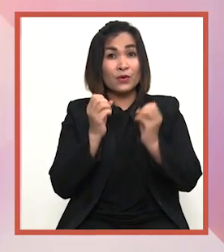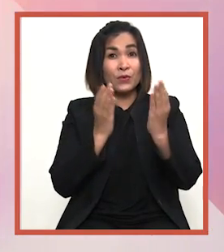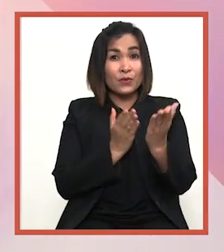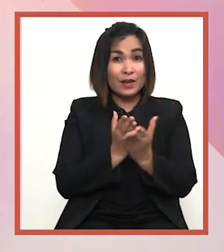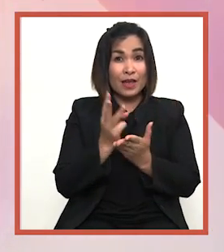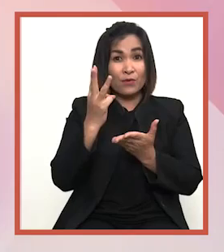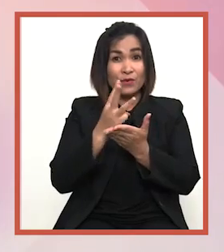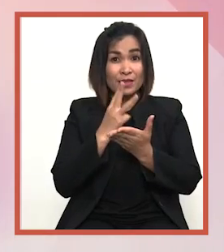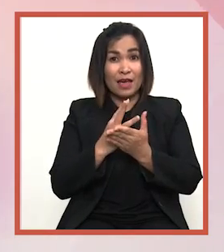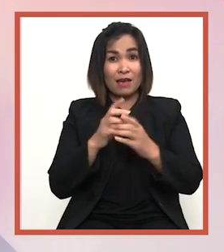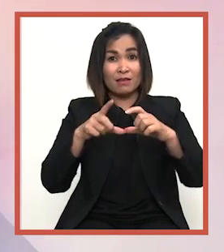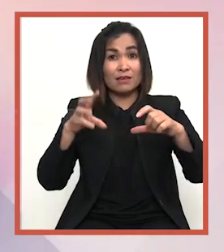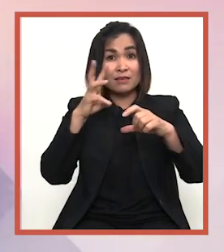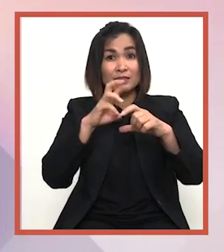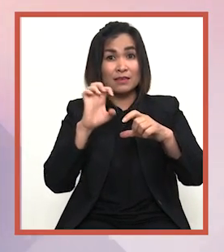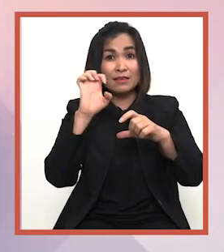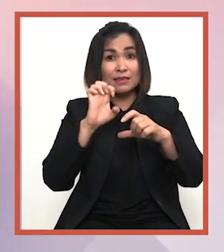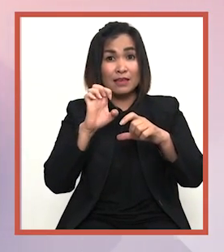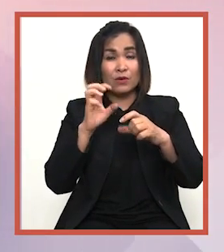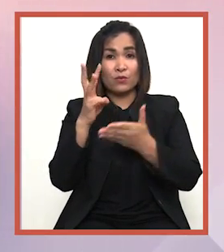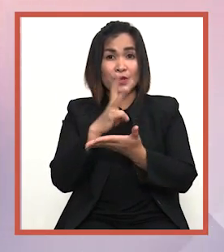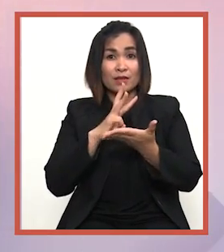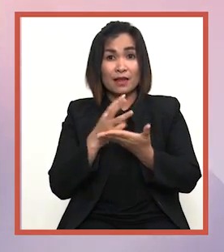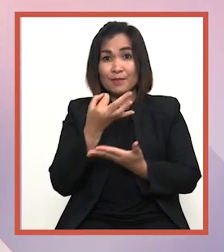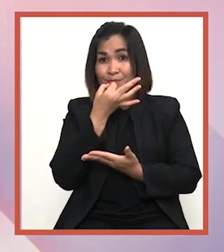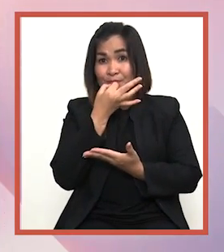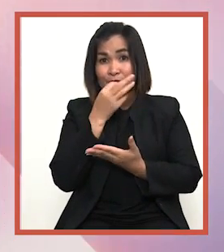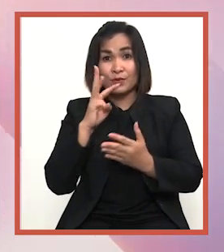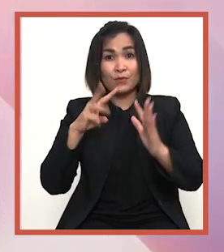วิชาช่างอิเล็กทรอนิกส์วิทยาลัยการอาชีพวังไกลกังวล